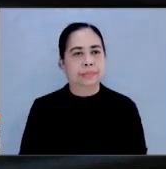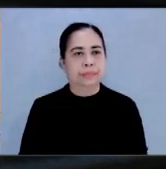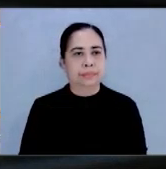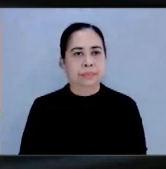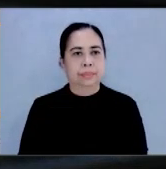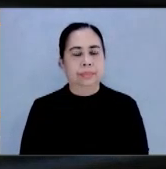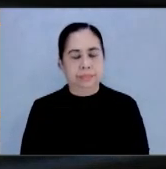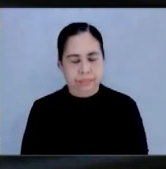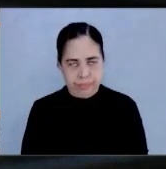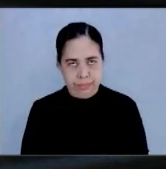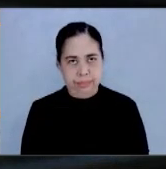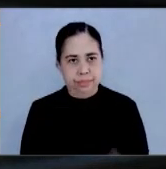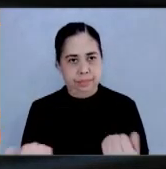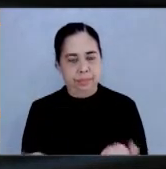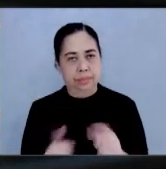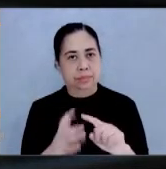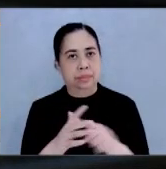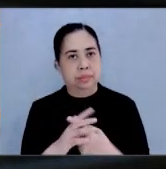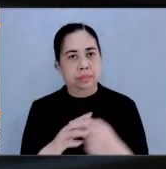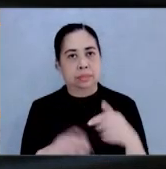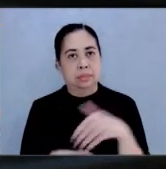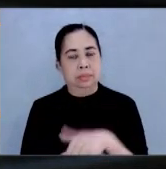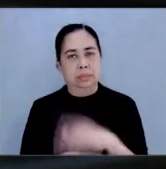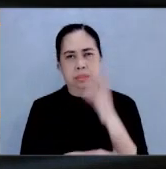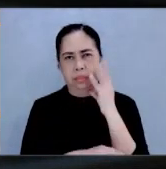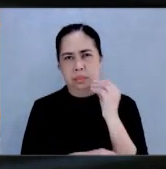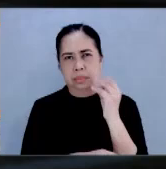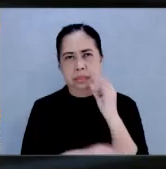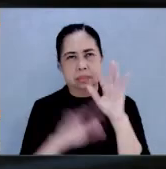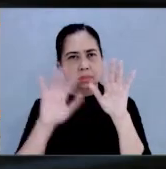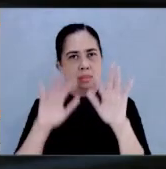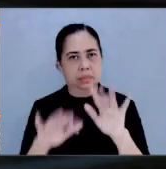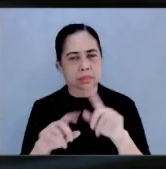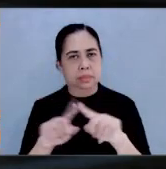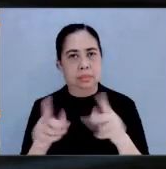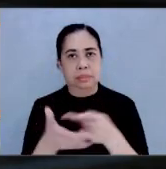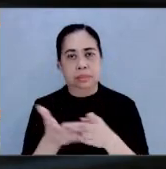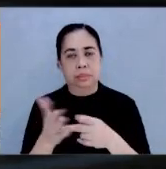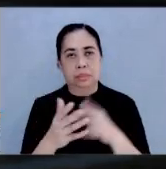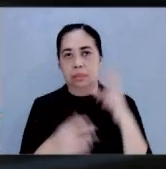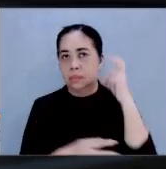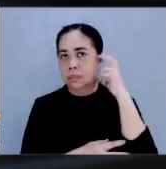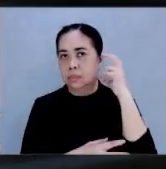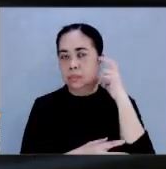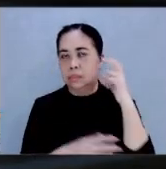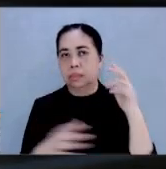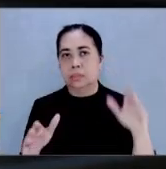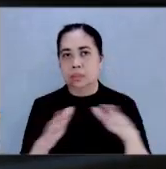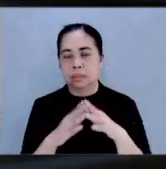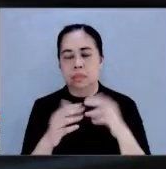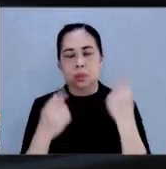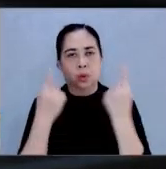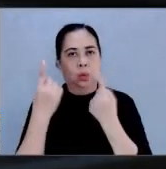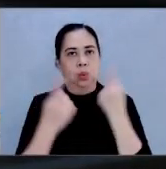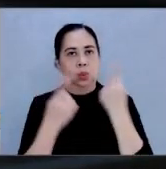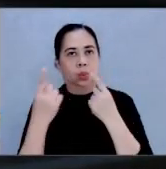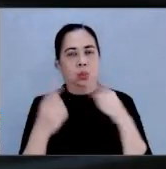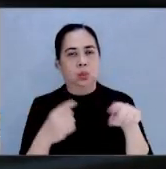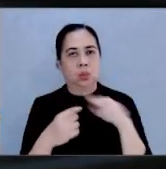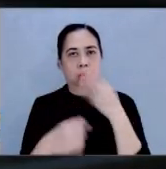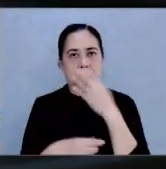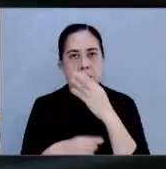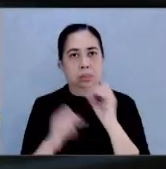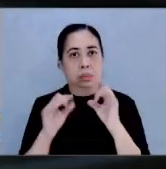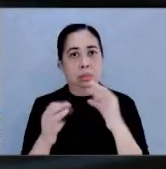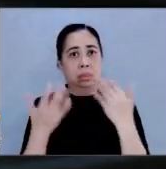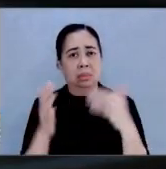Jiggy, ngayong gabi nagsisimula na makaranas ng pag-ambon dito sa ilang bahagi ng Legazpi City, bagay na pinangangambahan ng mga taga-Bicol sakaling lumakas